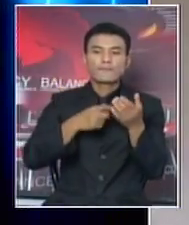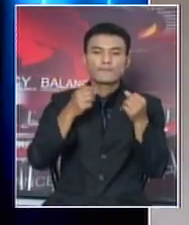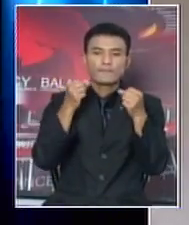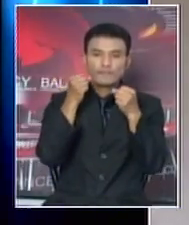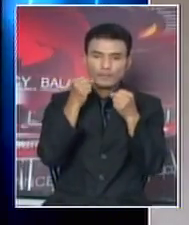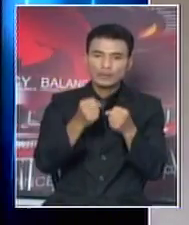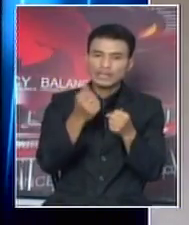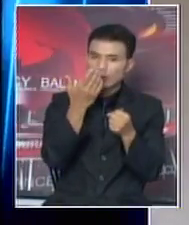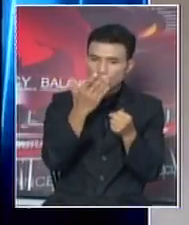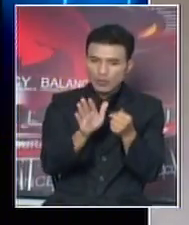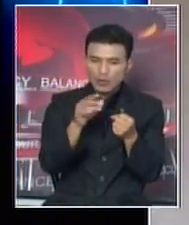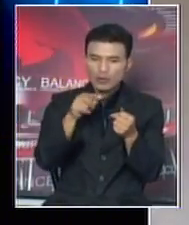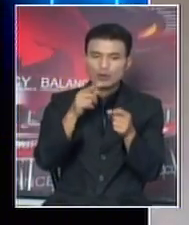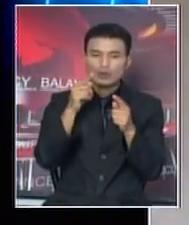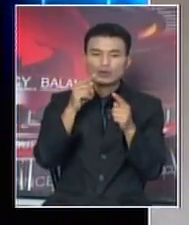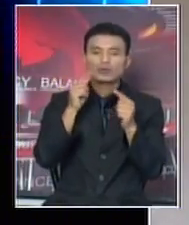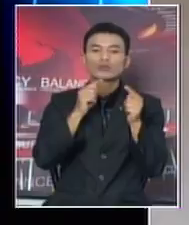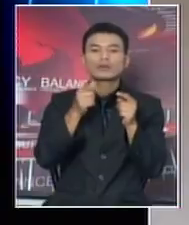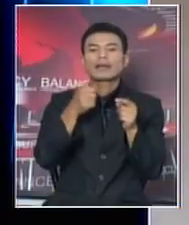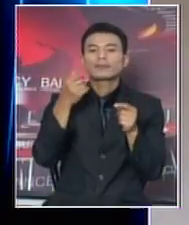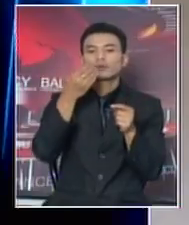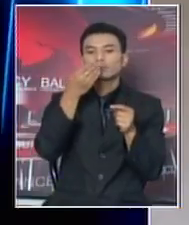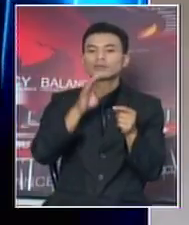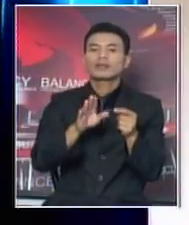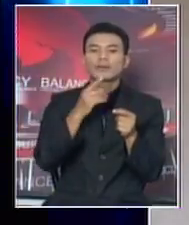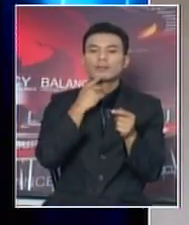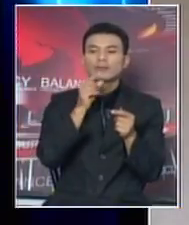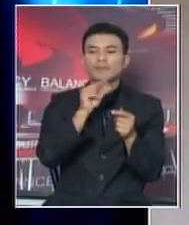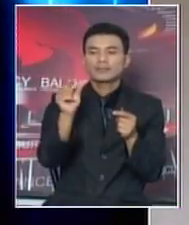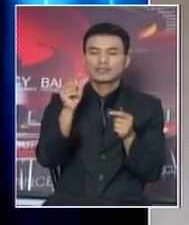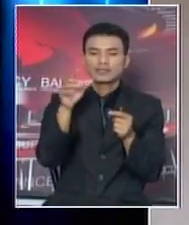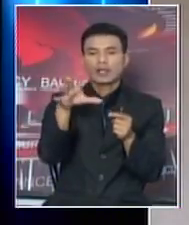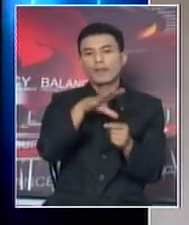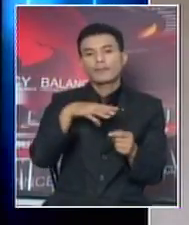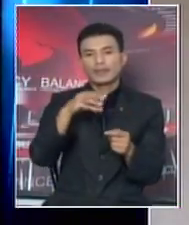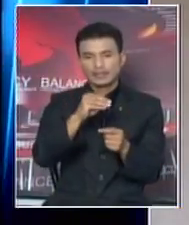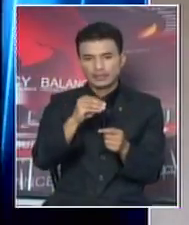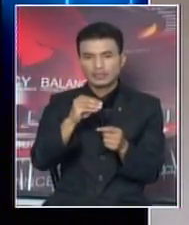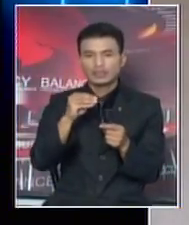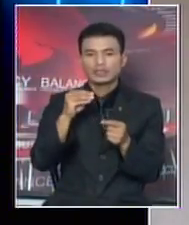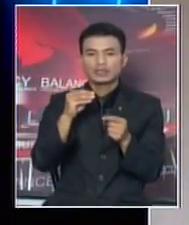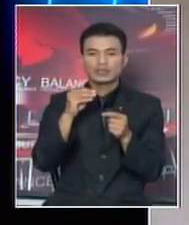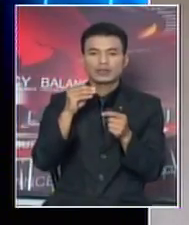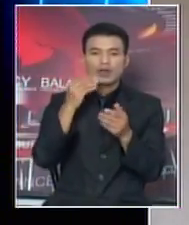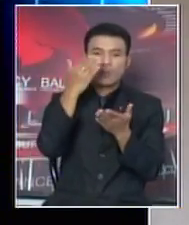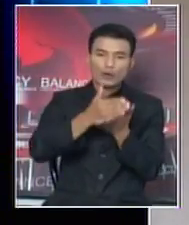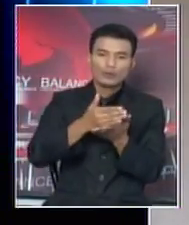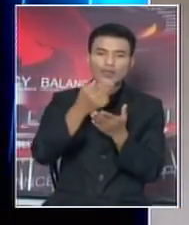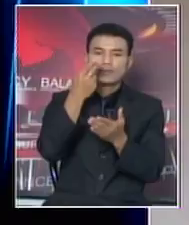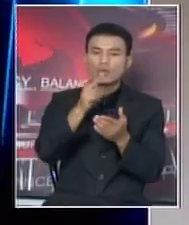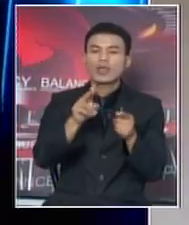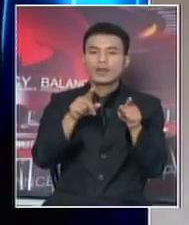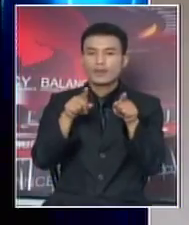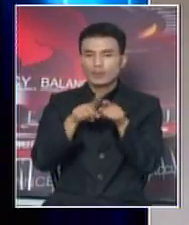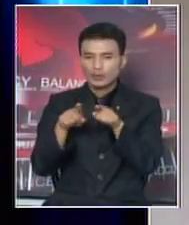कार्य व्यवस्थापन यो चिज चाहिँ राम्रो रहेछ भन्ने कुरा हामीले एउटा पनि पायौँ। यी सबै अवरोधका बावजुद पनि,